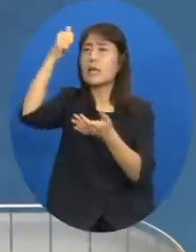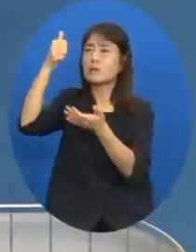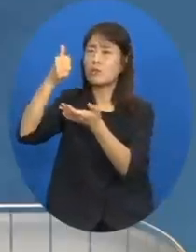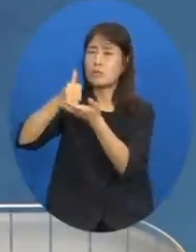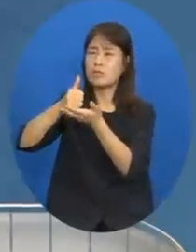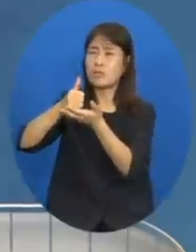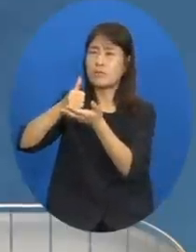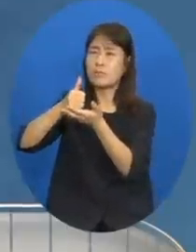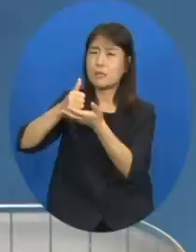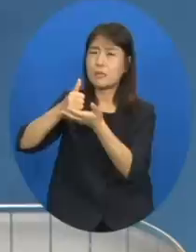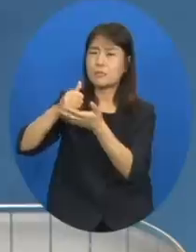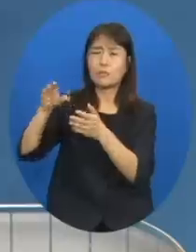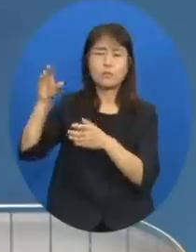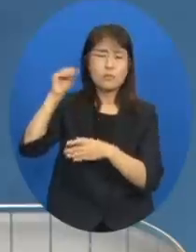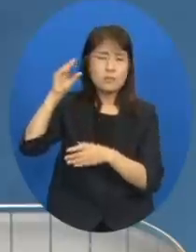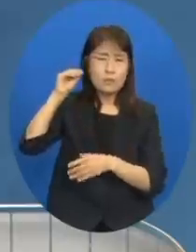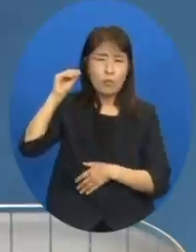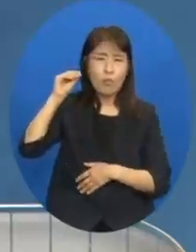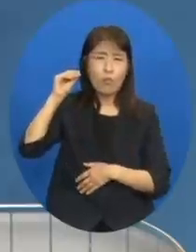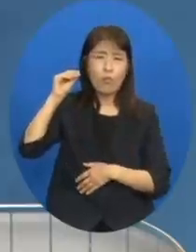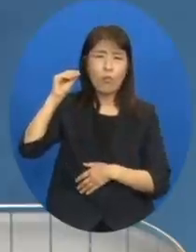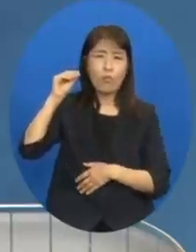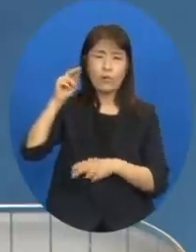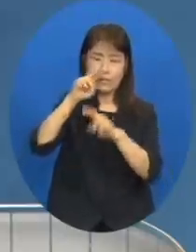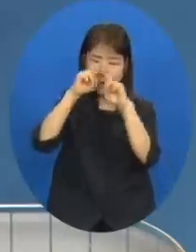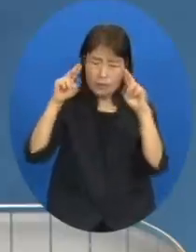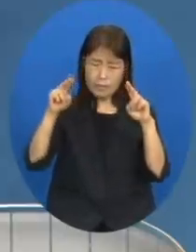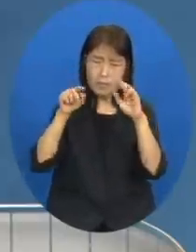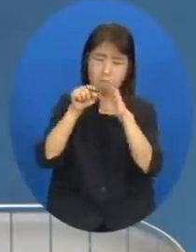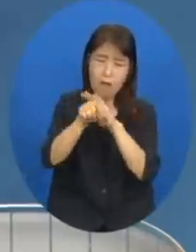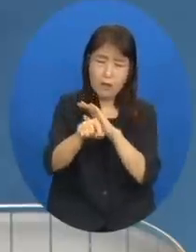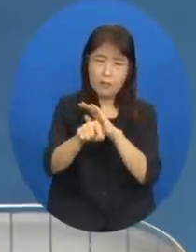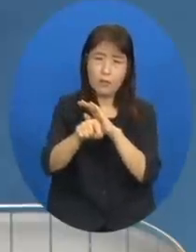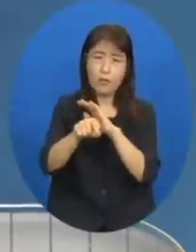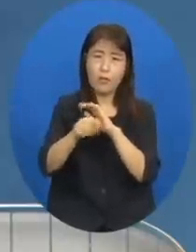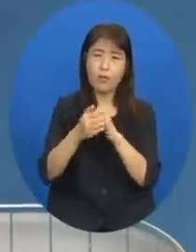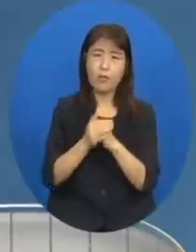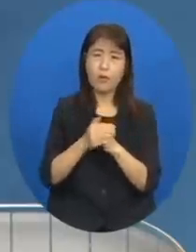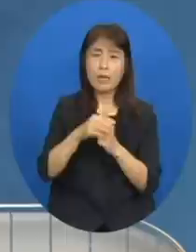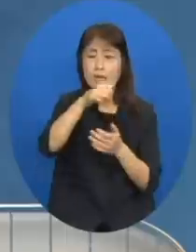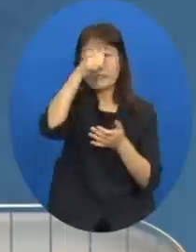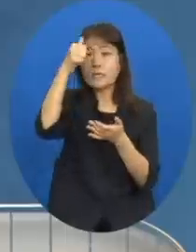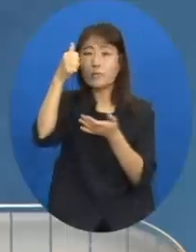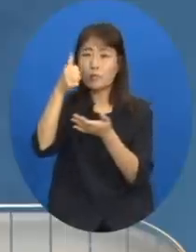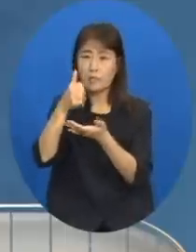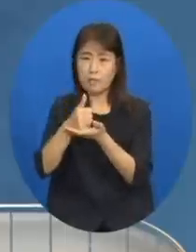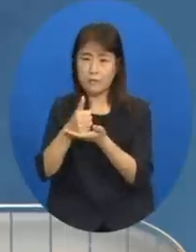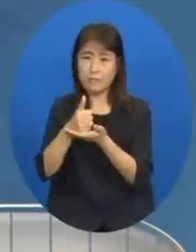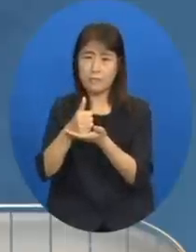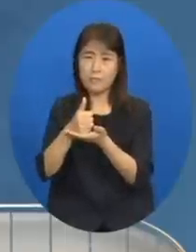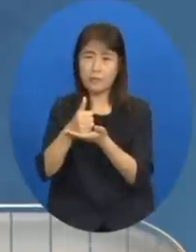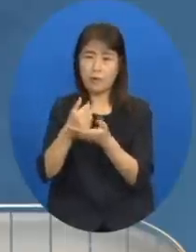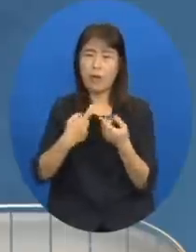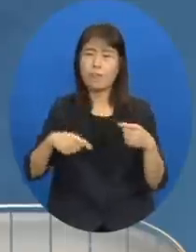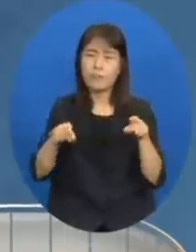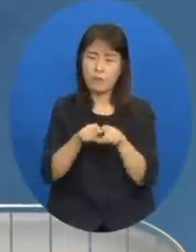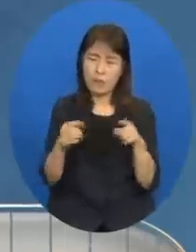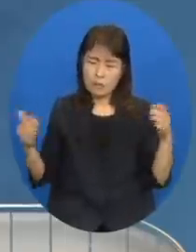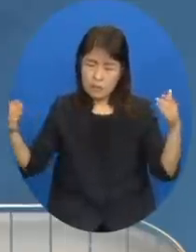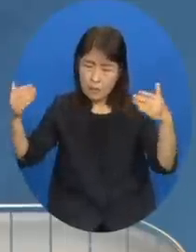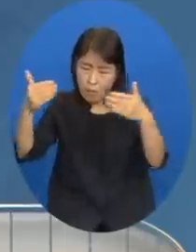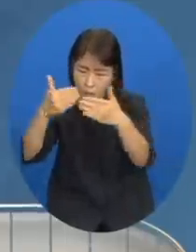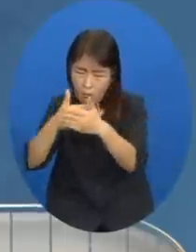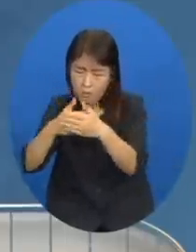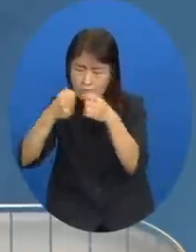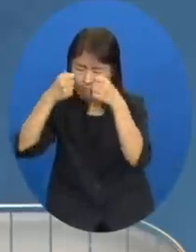소식을 듣고 빈소에 가서 그 장로님께 해드릴 수 있는 것은 진짜 끌어안고 우는